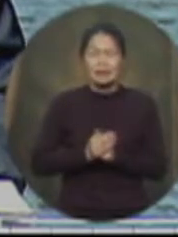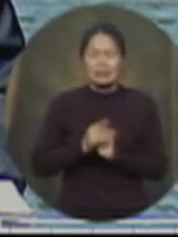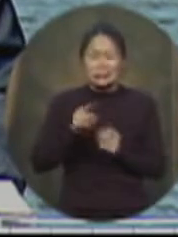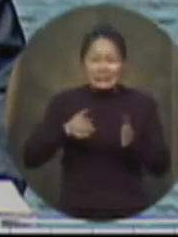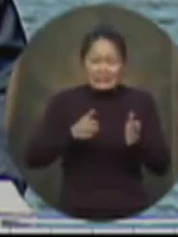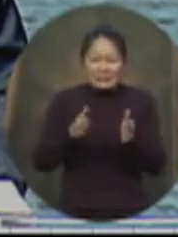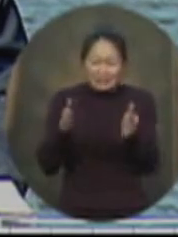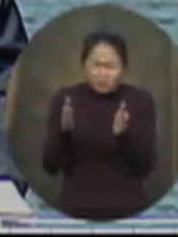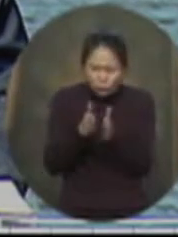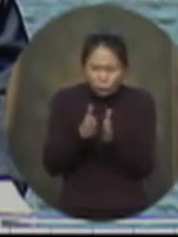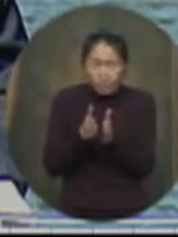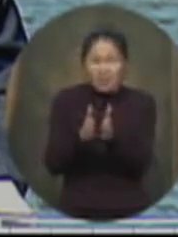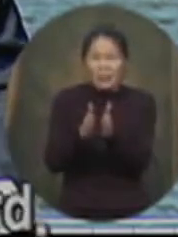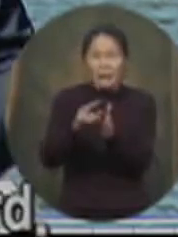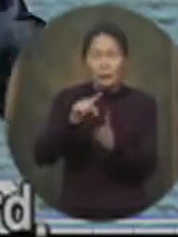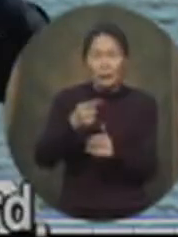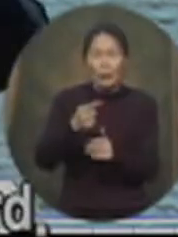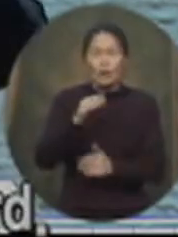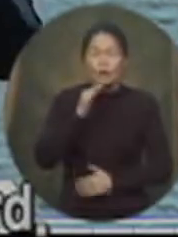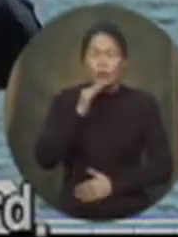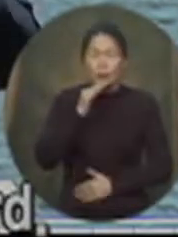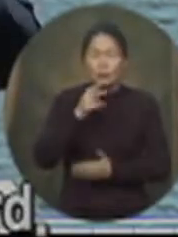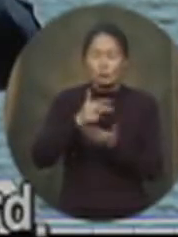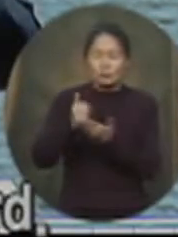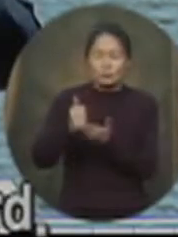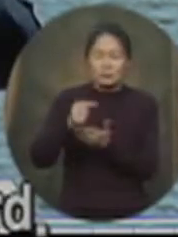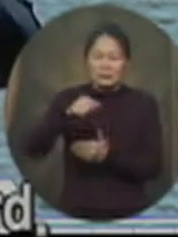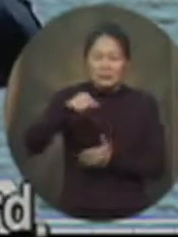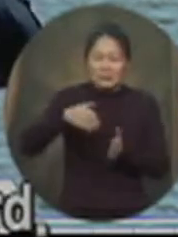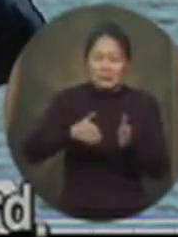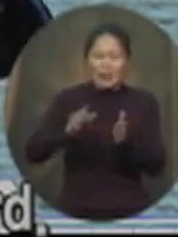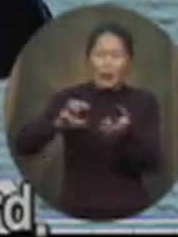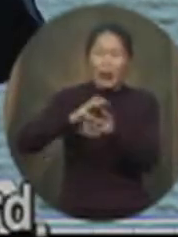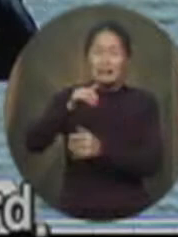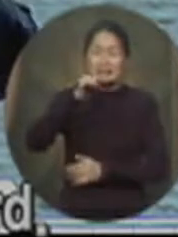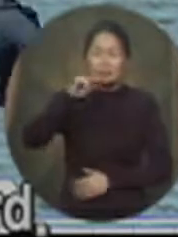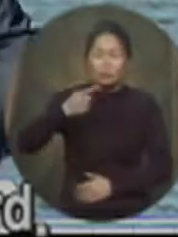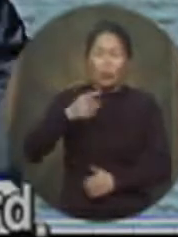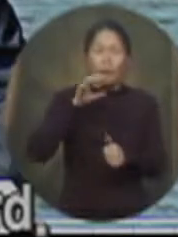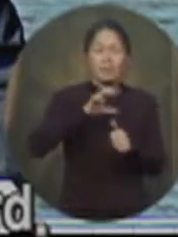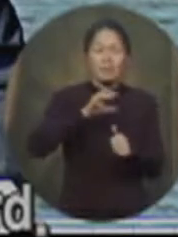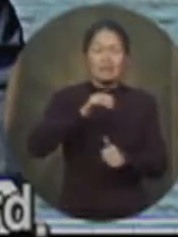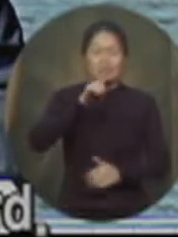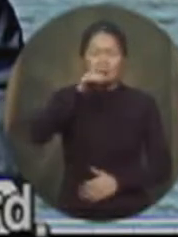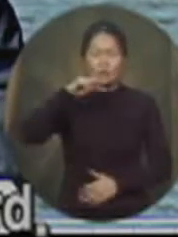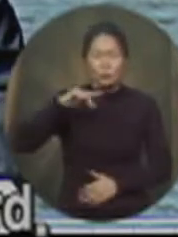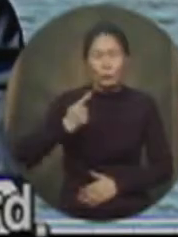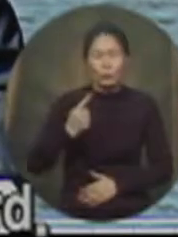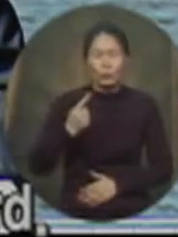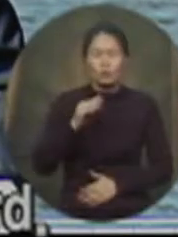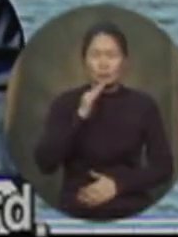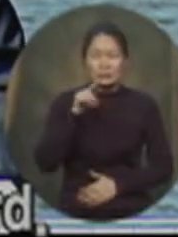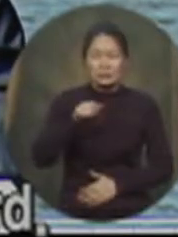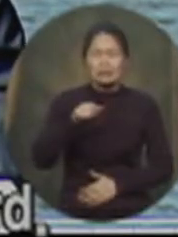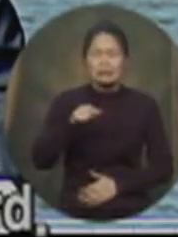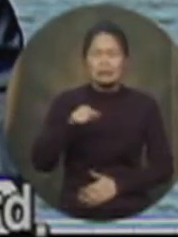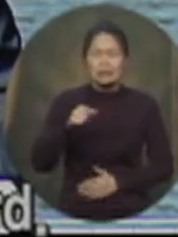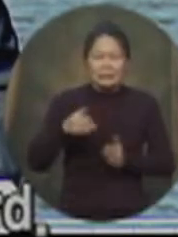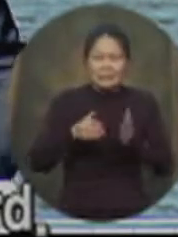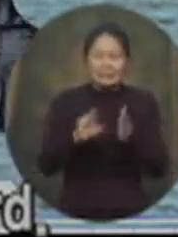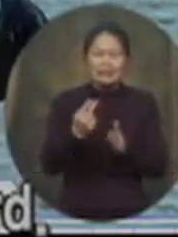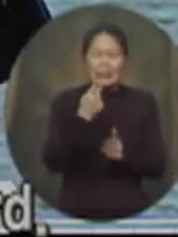길이라도 주님 비록 그 길에 환란 있다더라 핍박을 받는다 하더라도 그 길에 살 길이라면